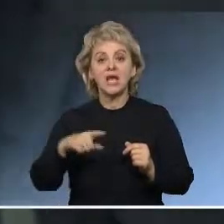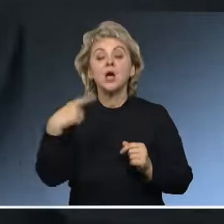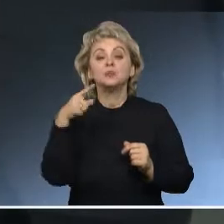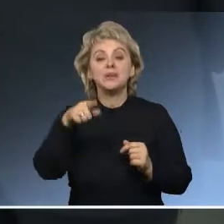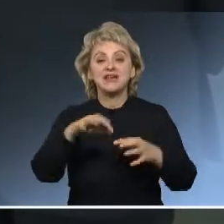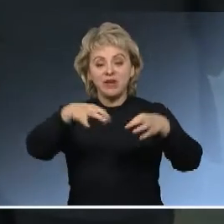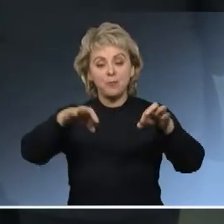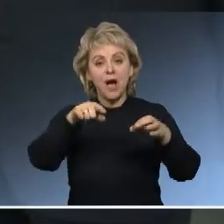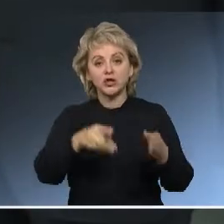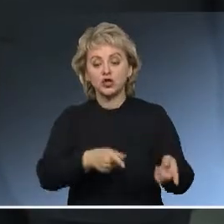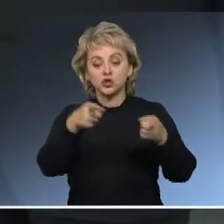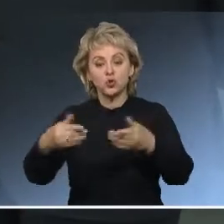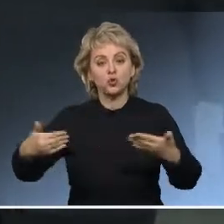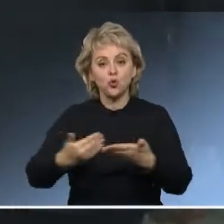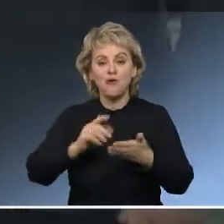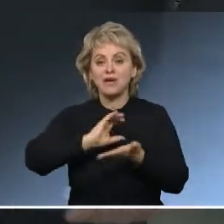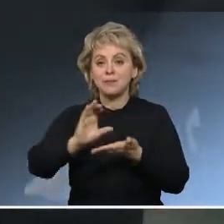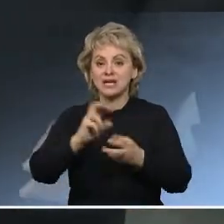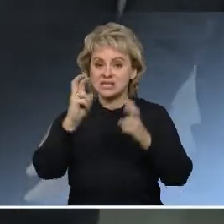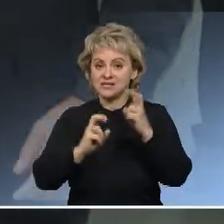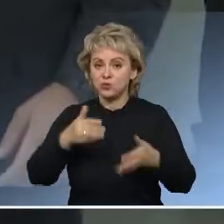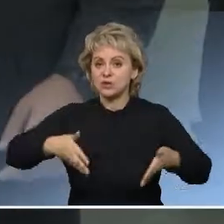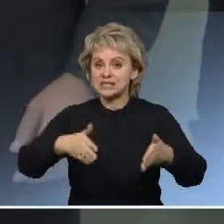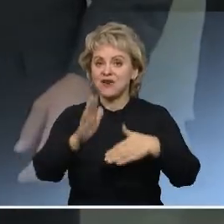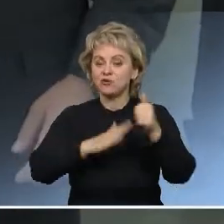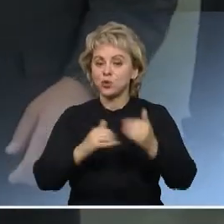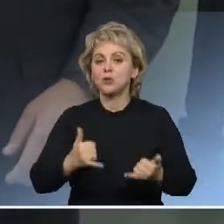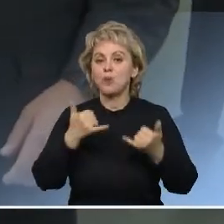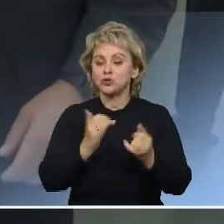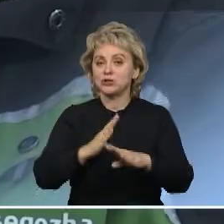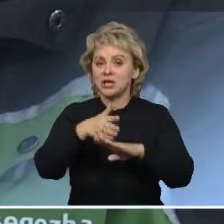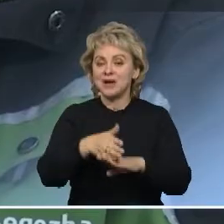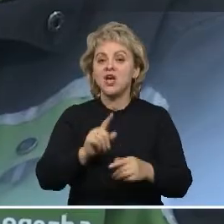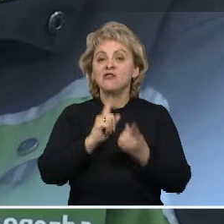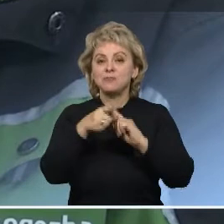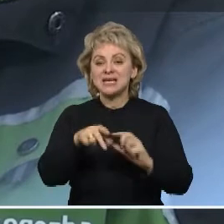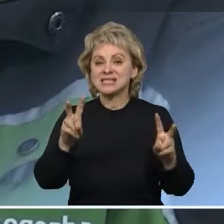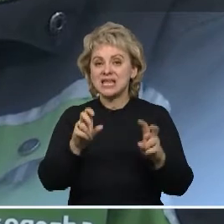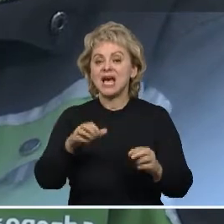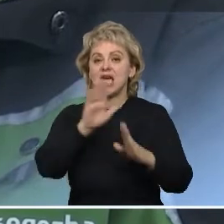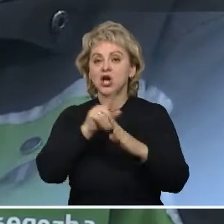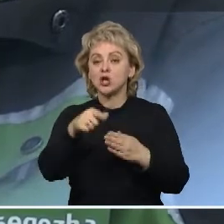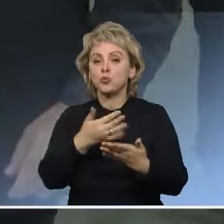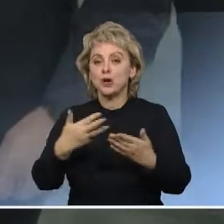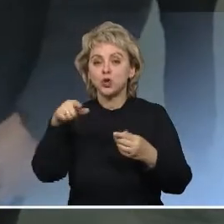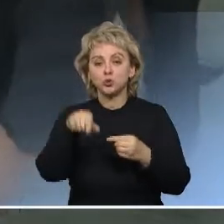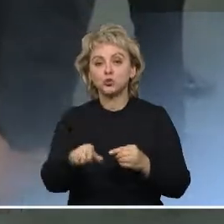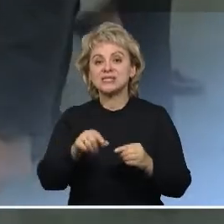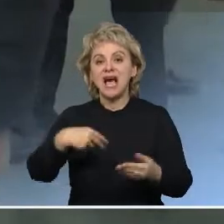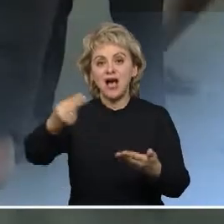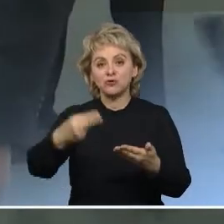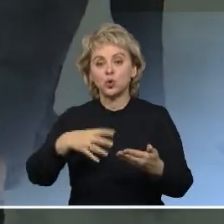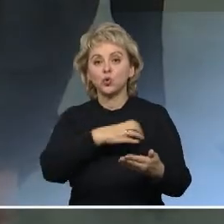Первые пакеты сходят с новой производственной линии в руки почетным гостям. Вместо брендов на экологичной продукции –